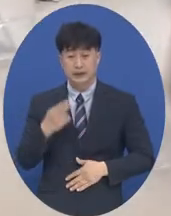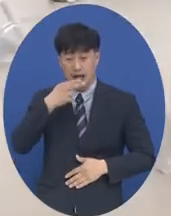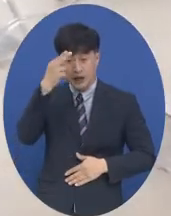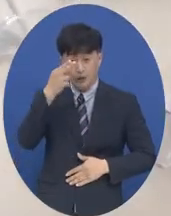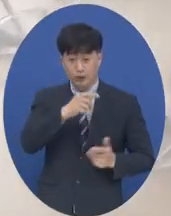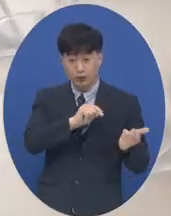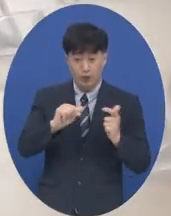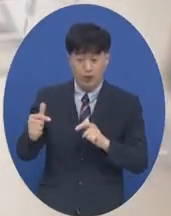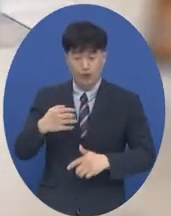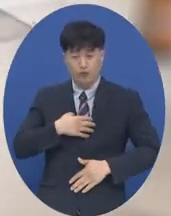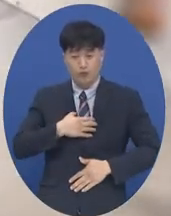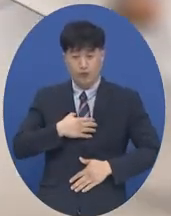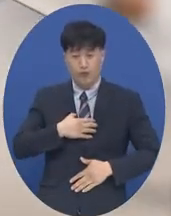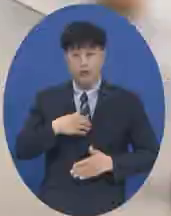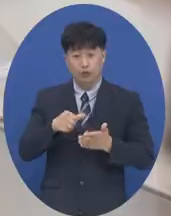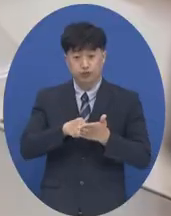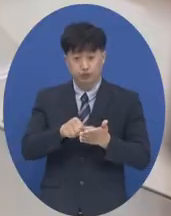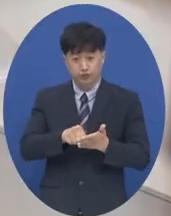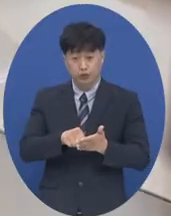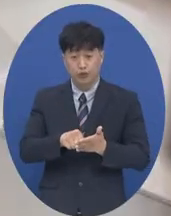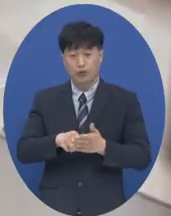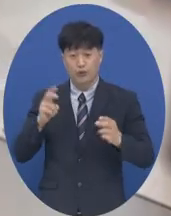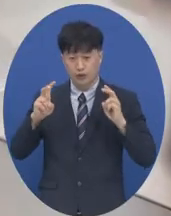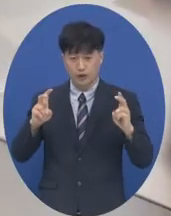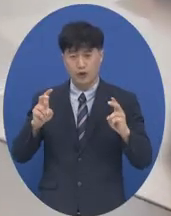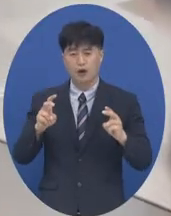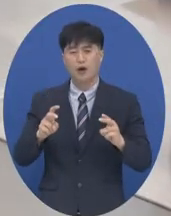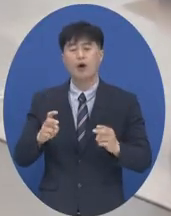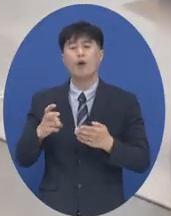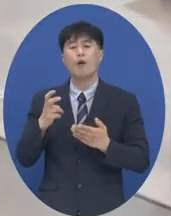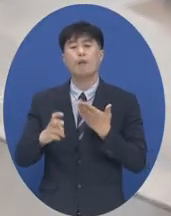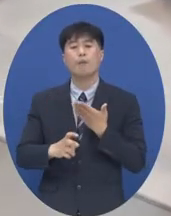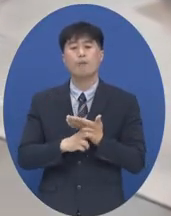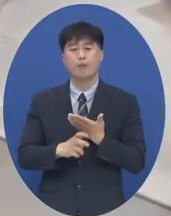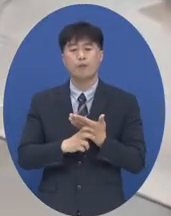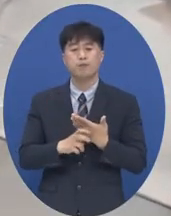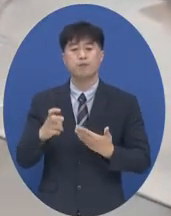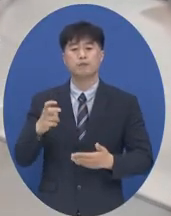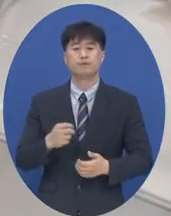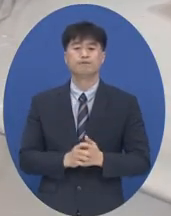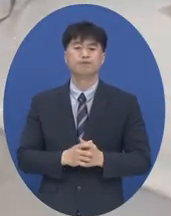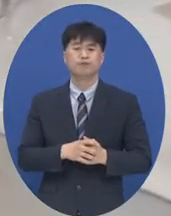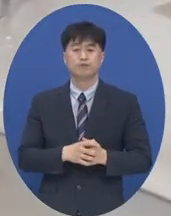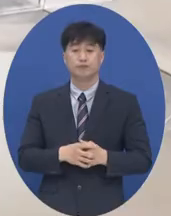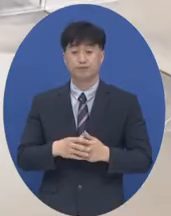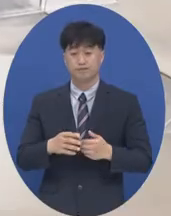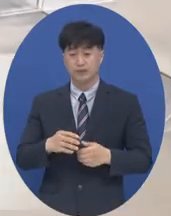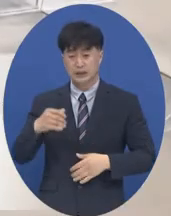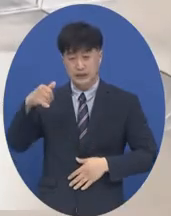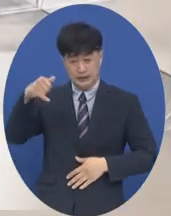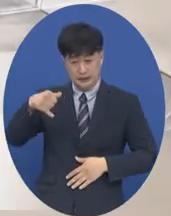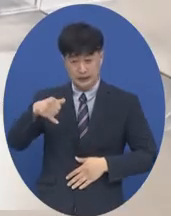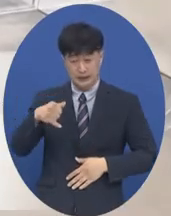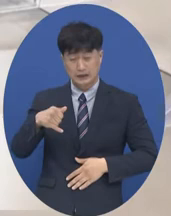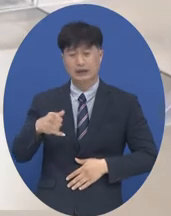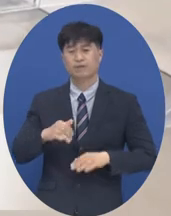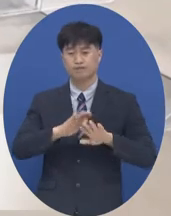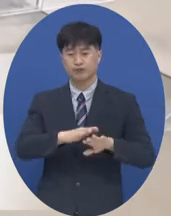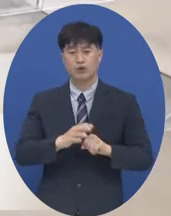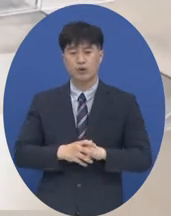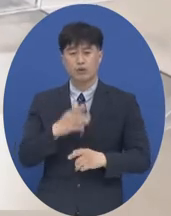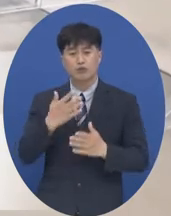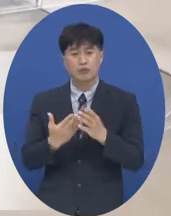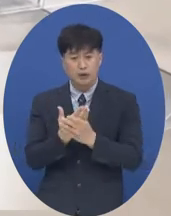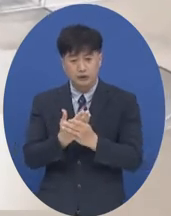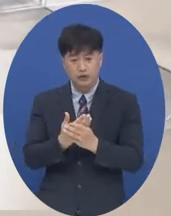알코올류 등의 위험물 취급 업체인데 규정을 어기고 있으나마나한 소화약재를 설치했습니다. 화재가 발생했을 때 불을 끌